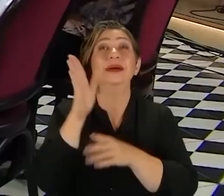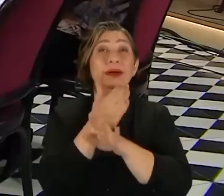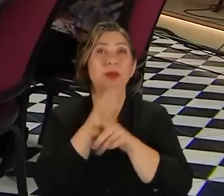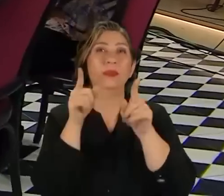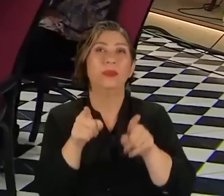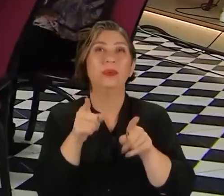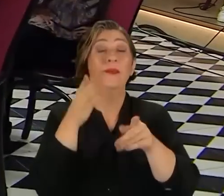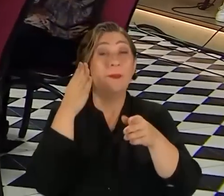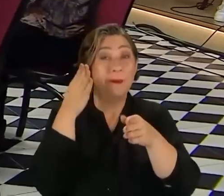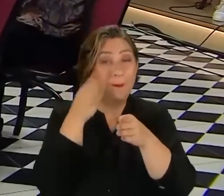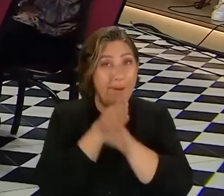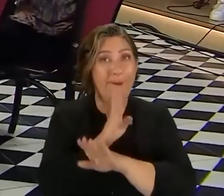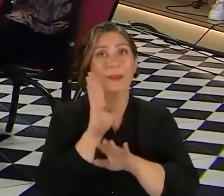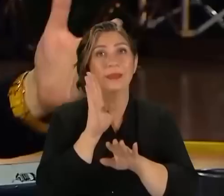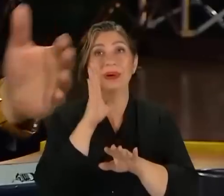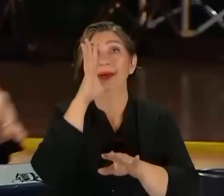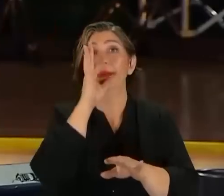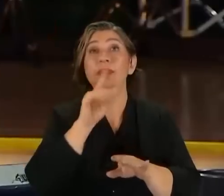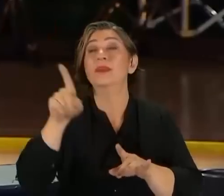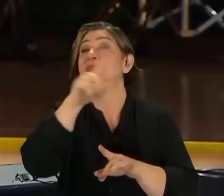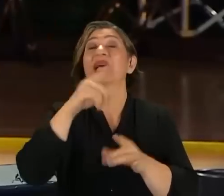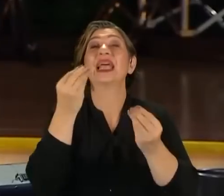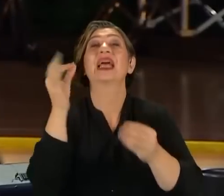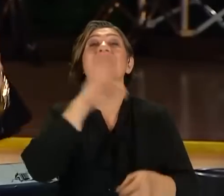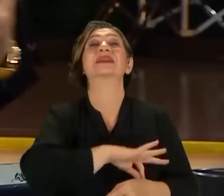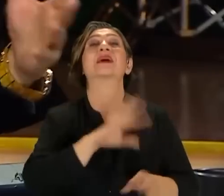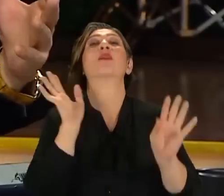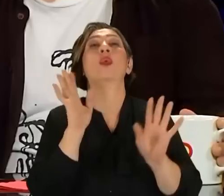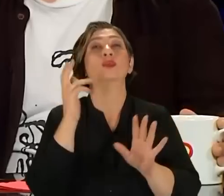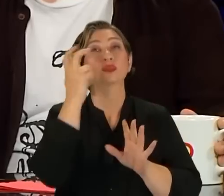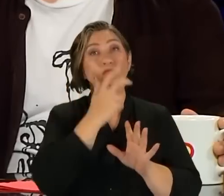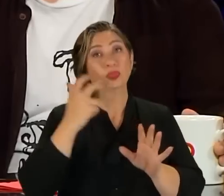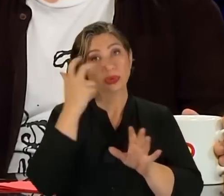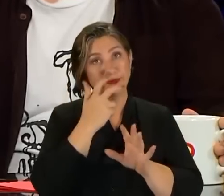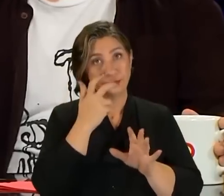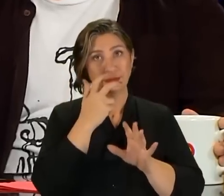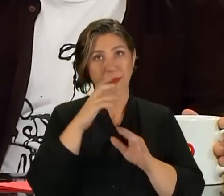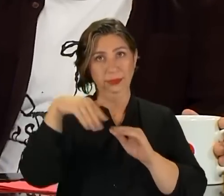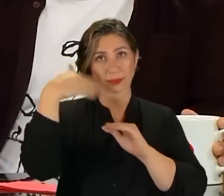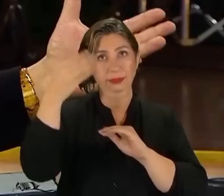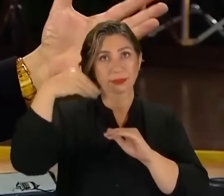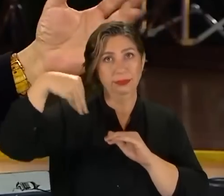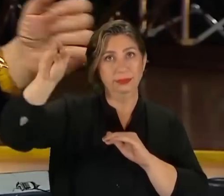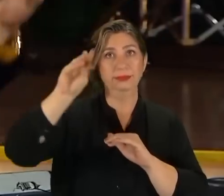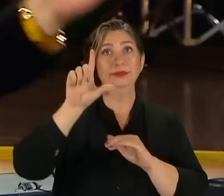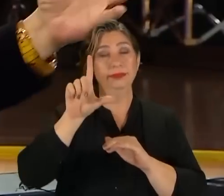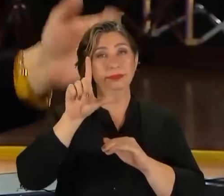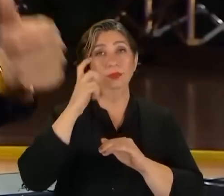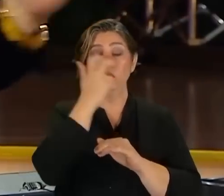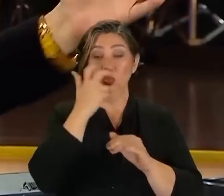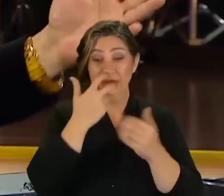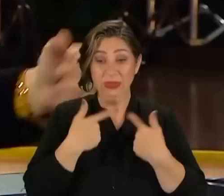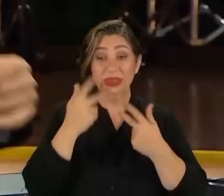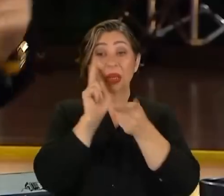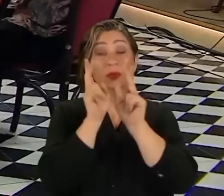bu. Gerçekten, gerçekten kimse iyi kazanmıyor. Çünkü müziğimizi başkalarına da satmamız lazım.